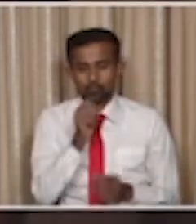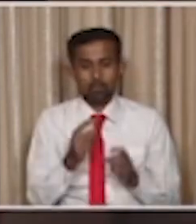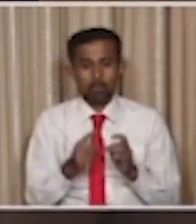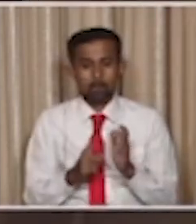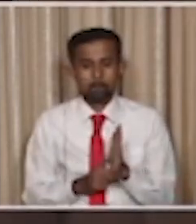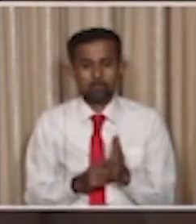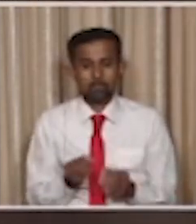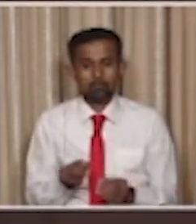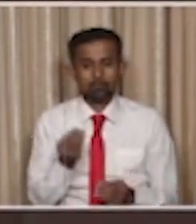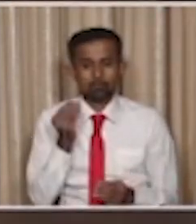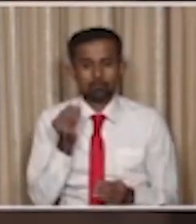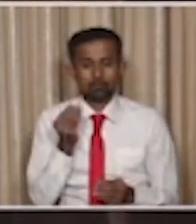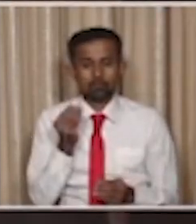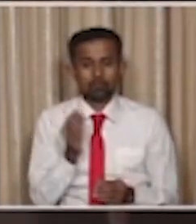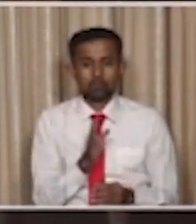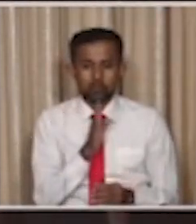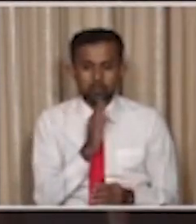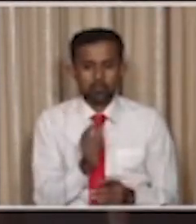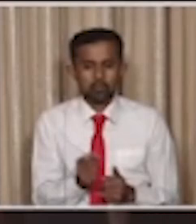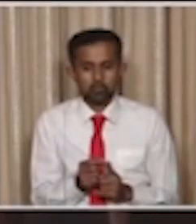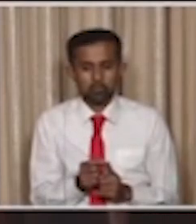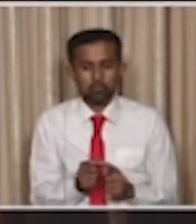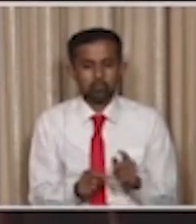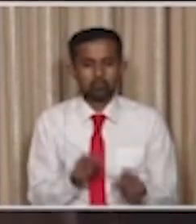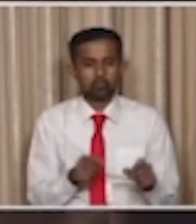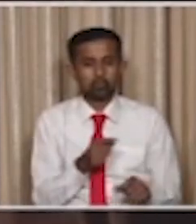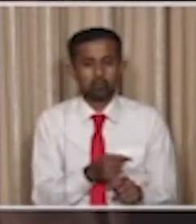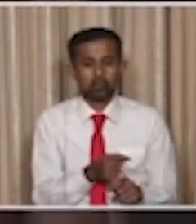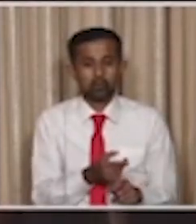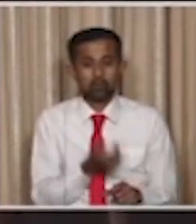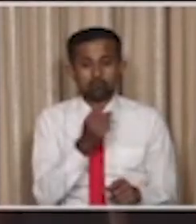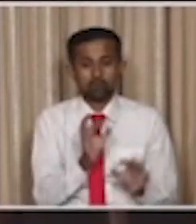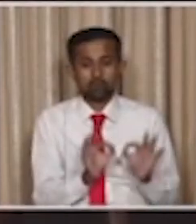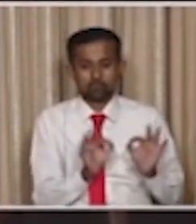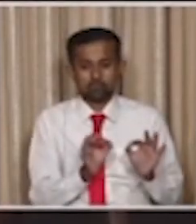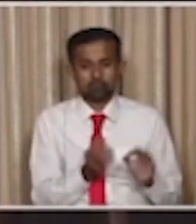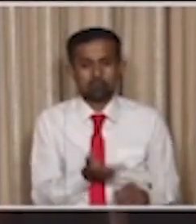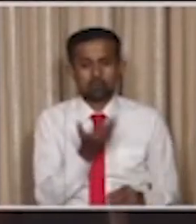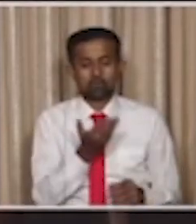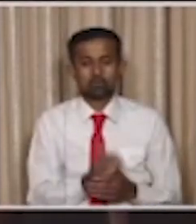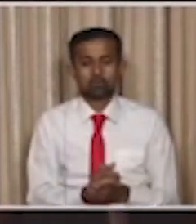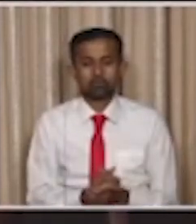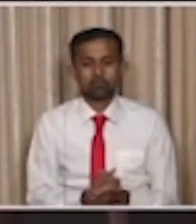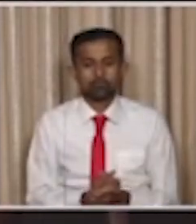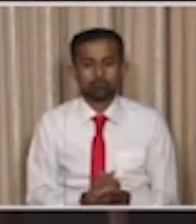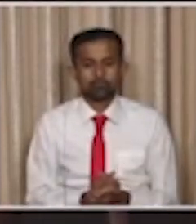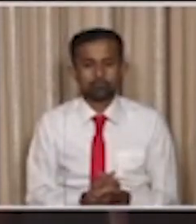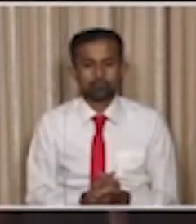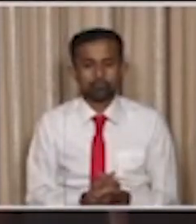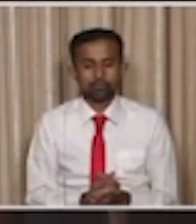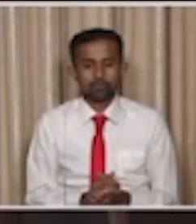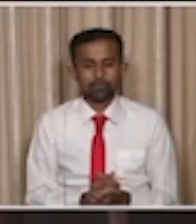ජල බිල වැඩි වෙනකොටත් අහිංසක දුප්පත්ම ජනතාවට තමයි වැඩියෙන්ම වැඩි වෙන්නේ. එතකොට මේ